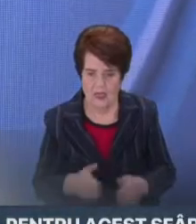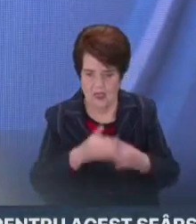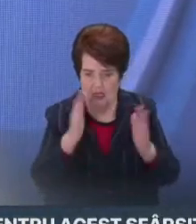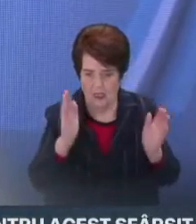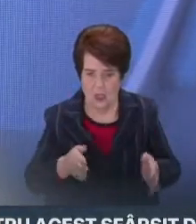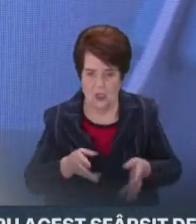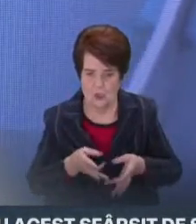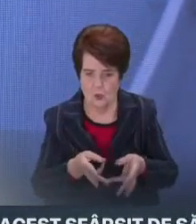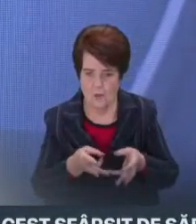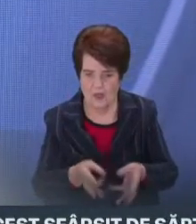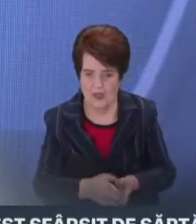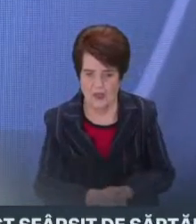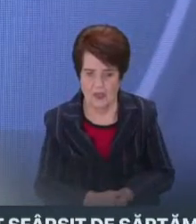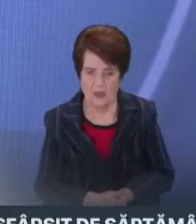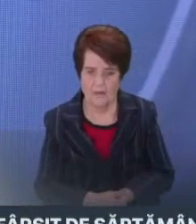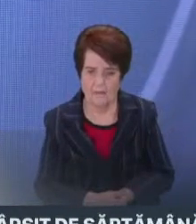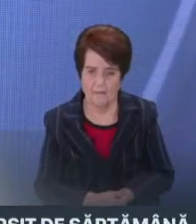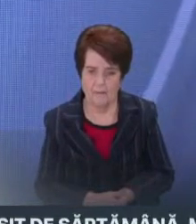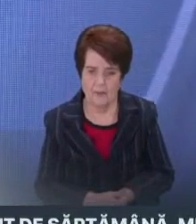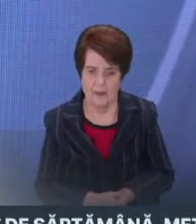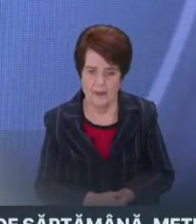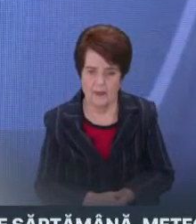nu existe riscuri